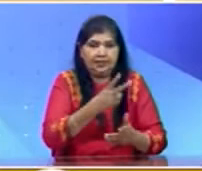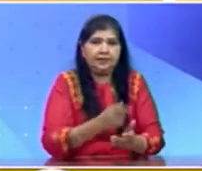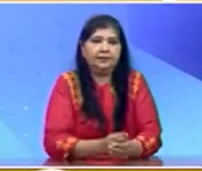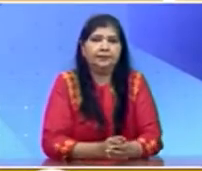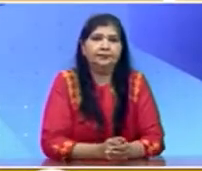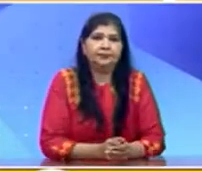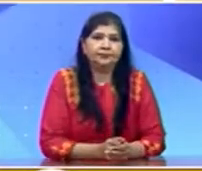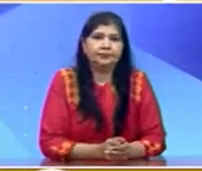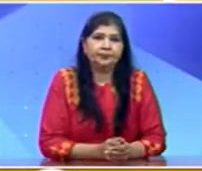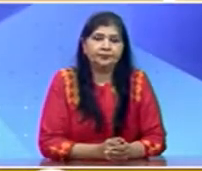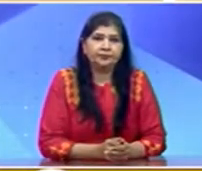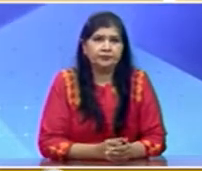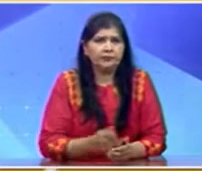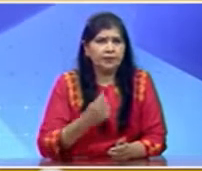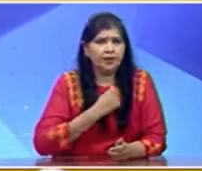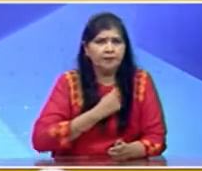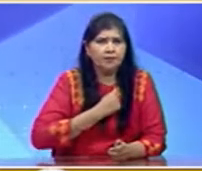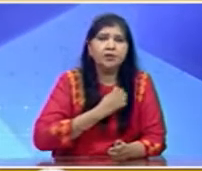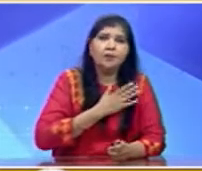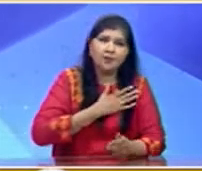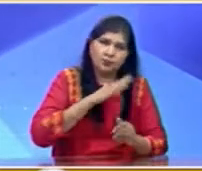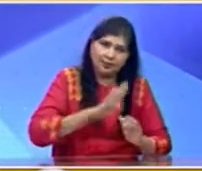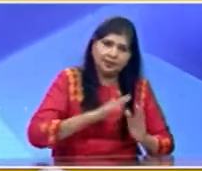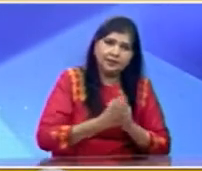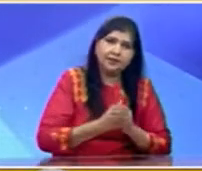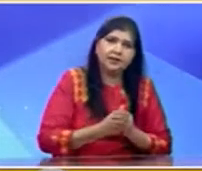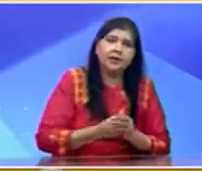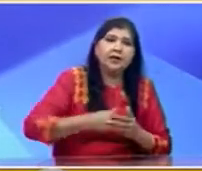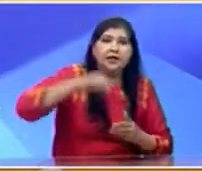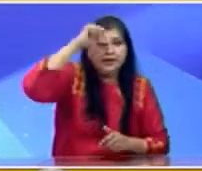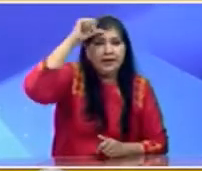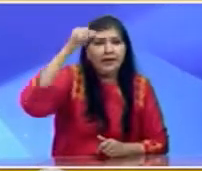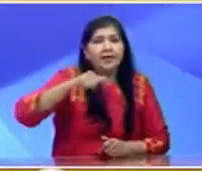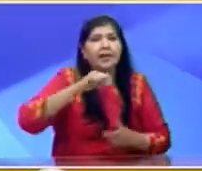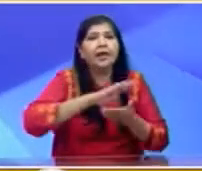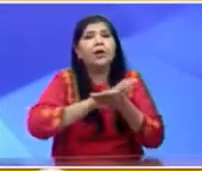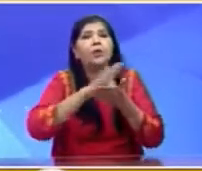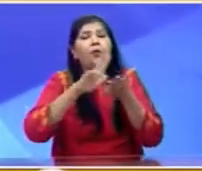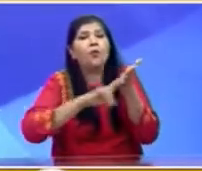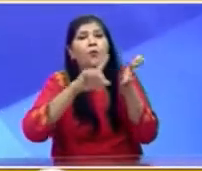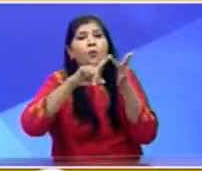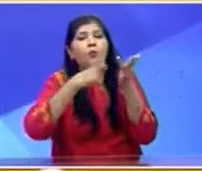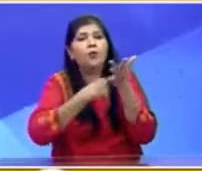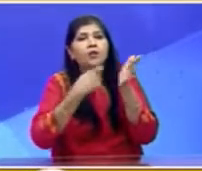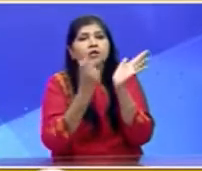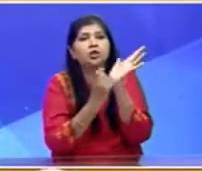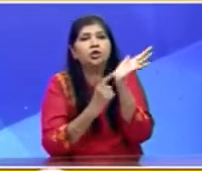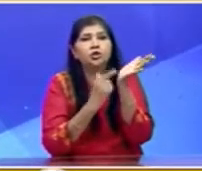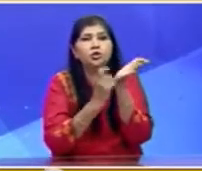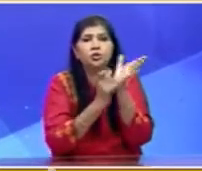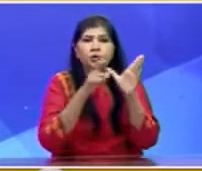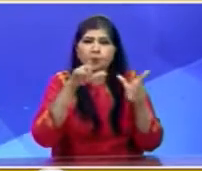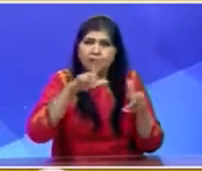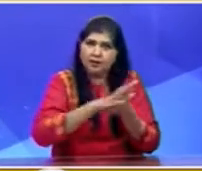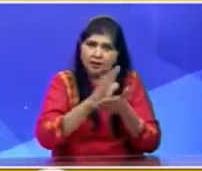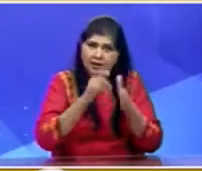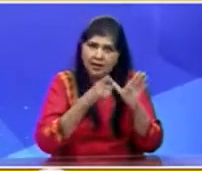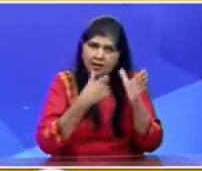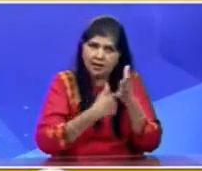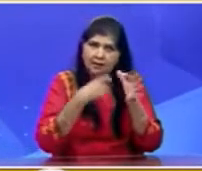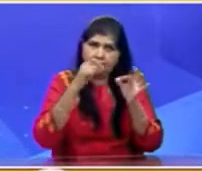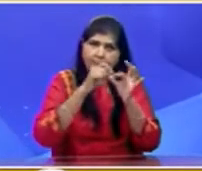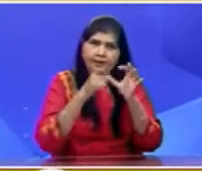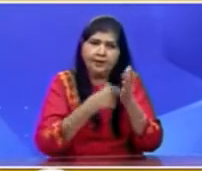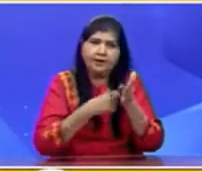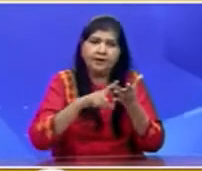है। मुझे विश्वास है इंडियन वर्चुअल हर्बेरियम भारतीय वनस्पतियों